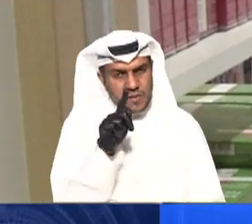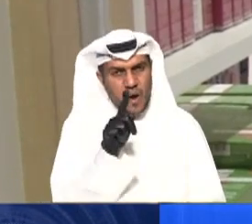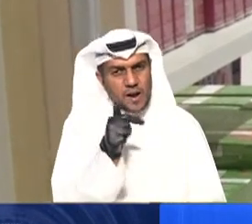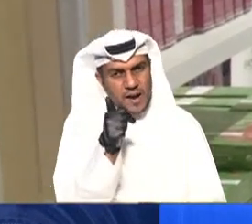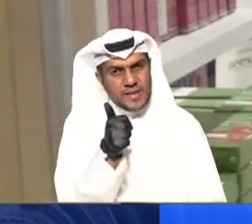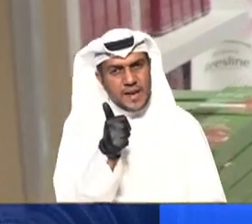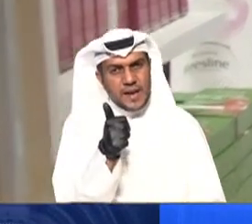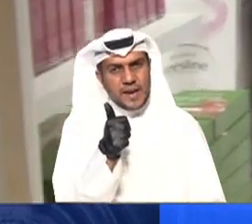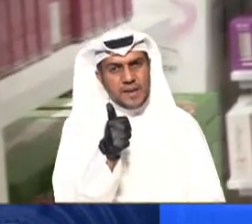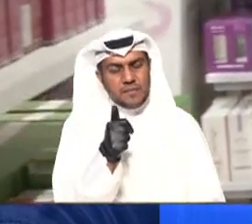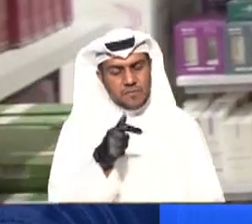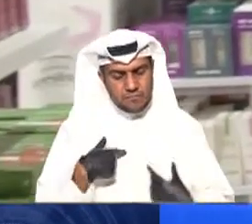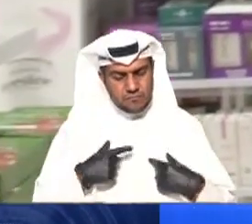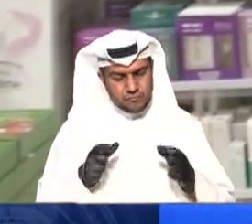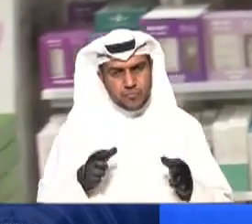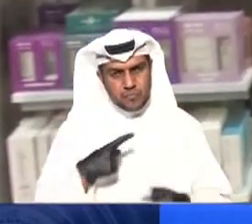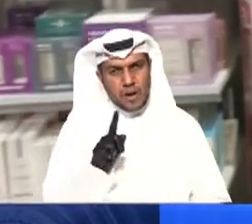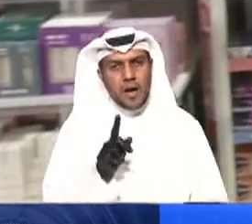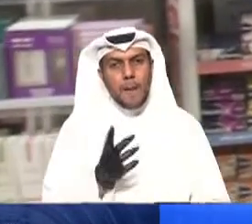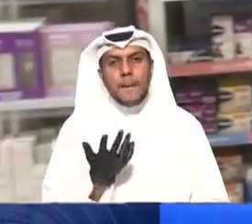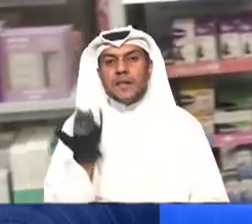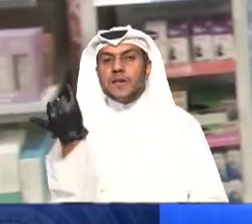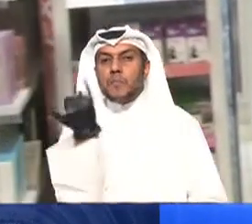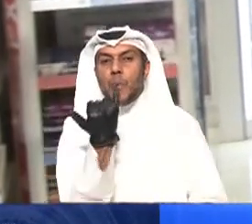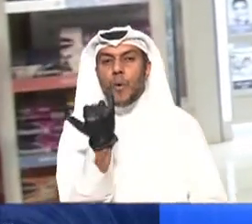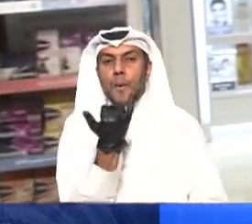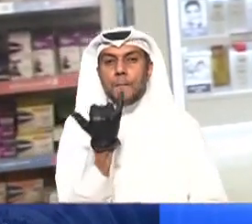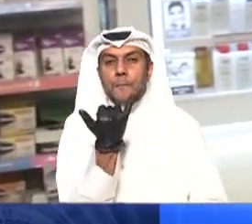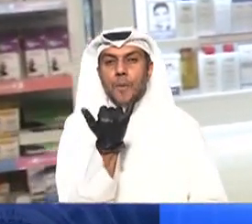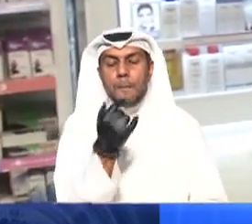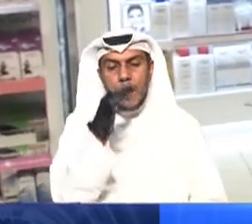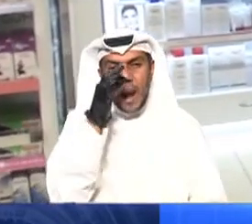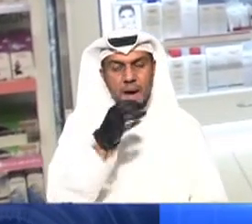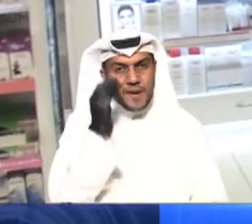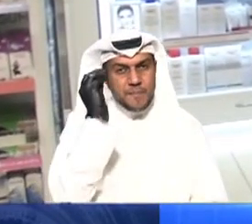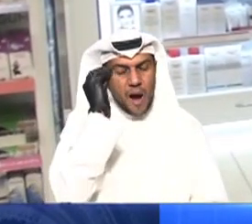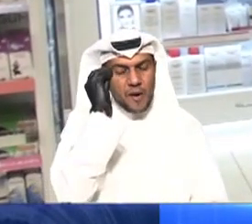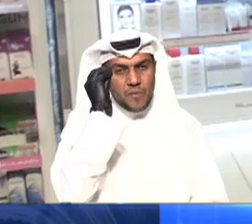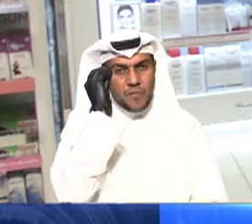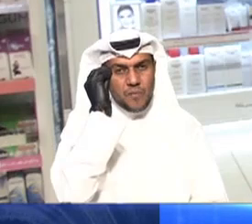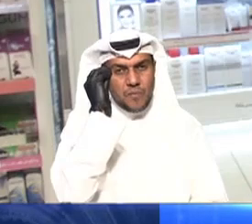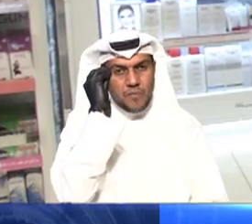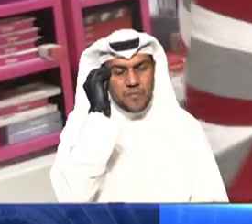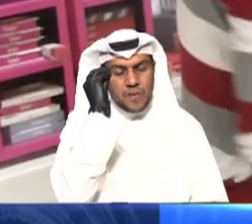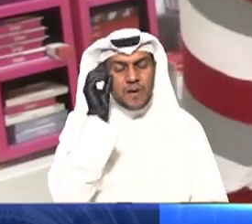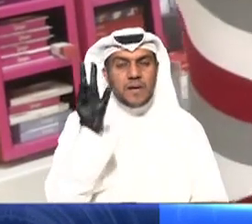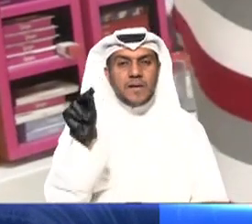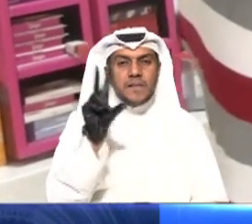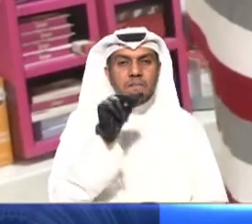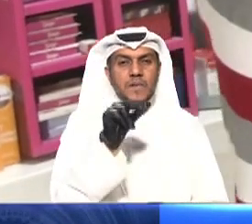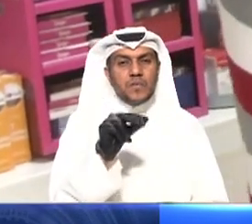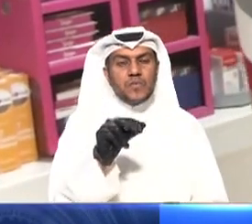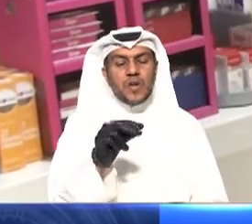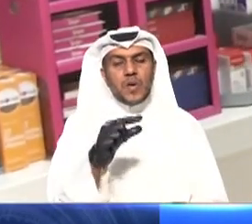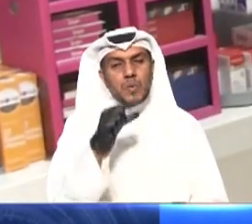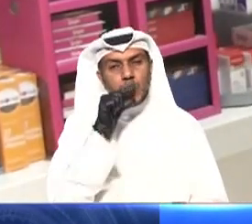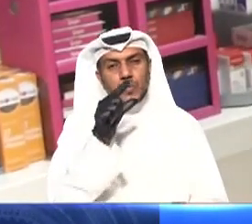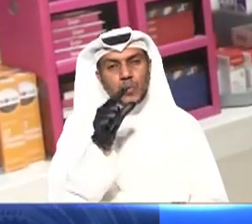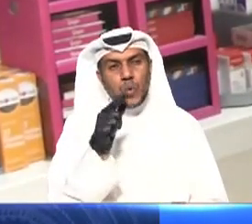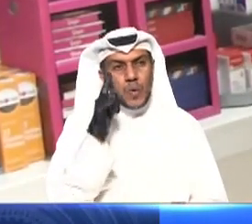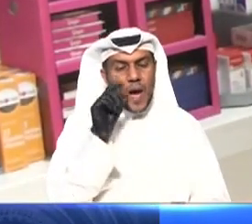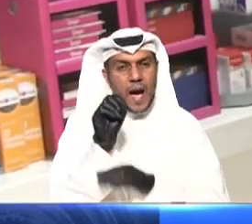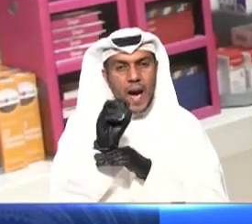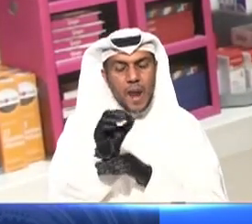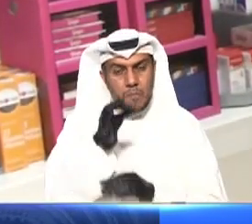النظام المناعي للجسم، لذلك ينصح بتناولها بمعدلاتها الطبيعية اليومية، ولكن